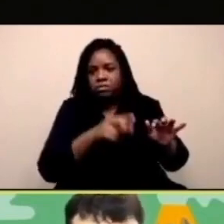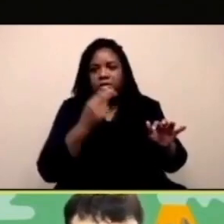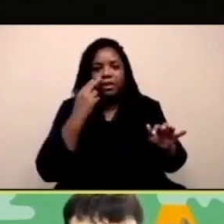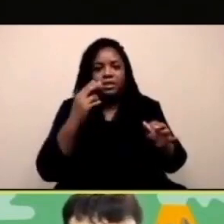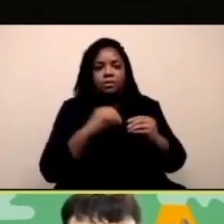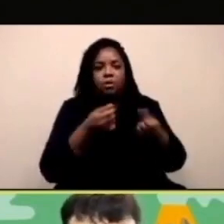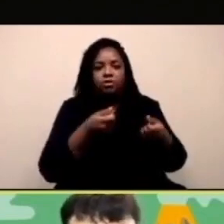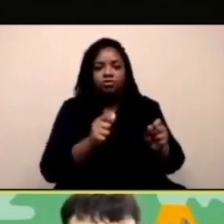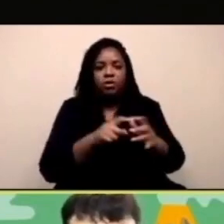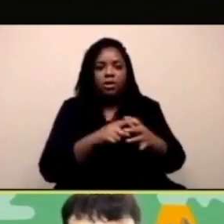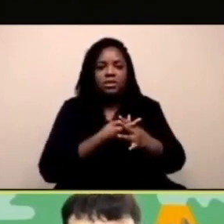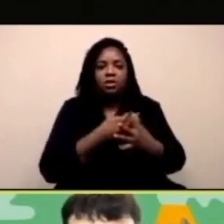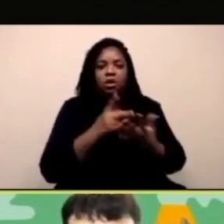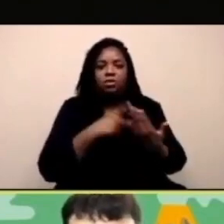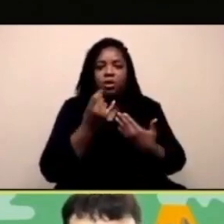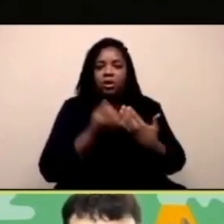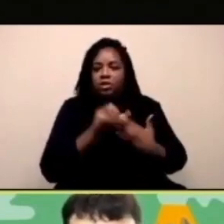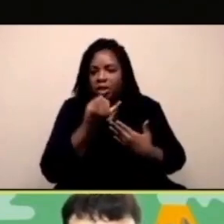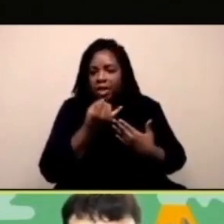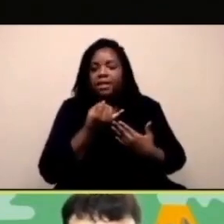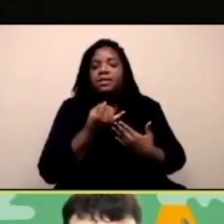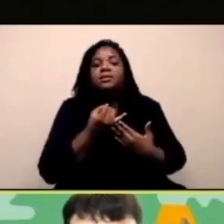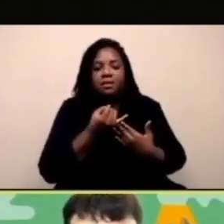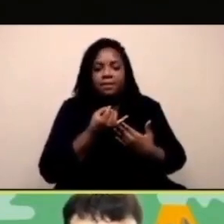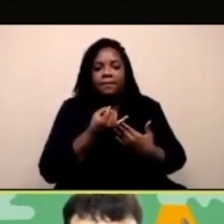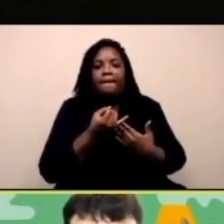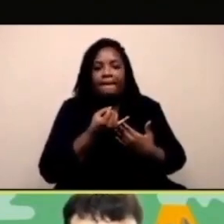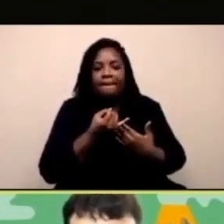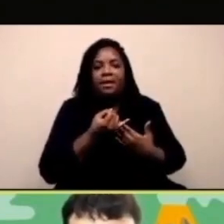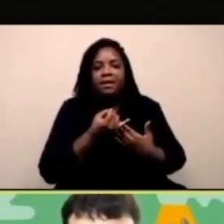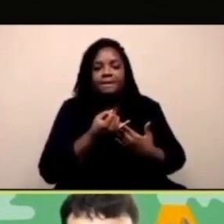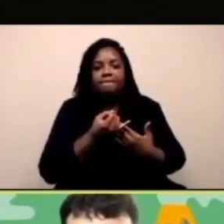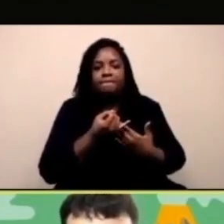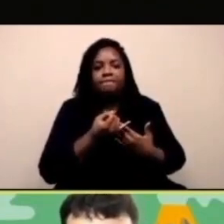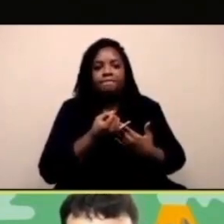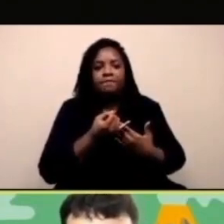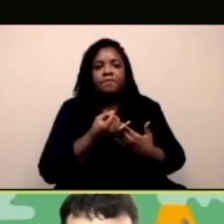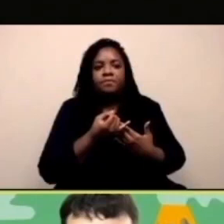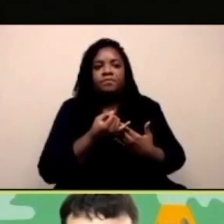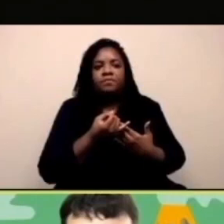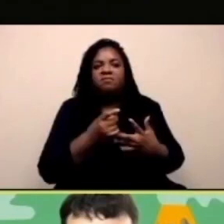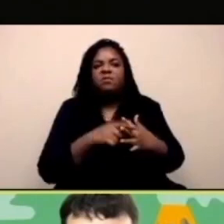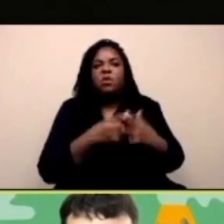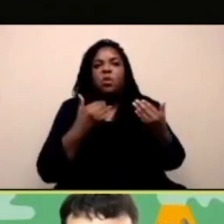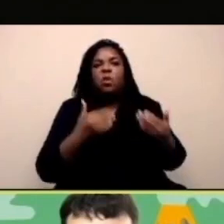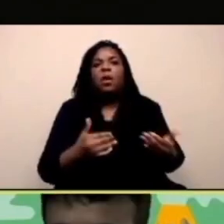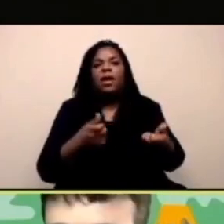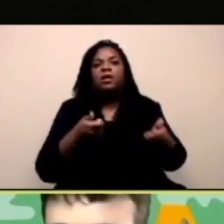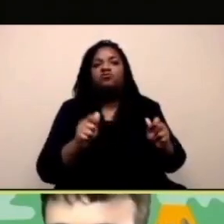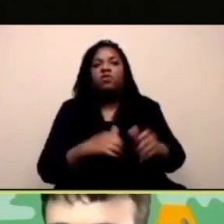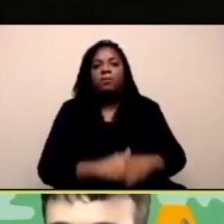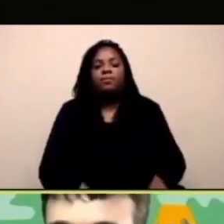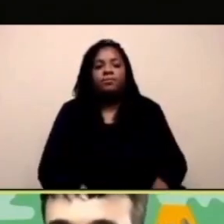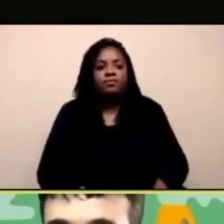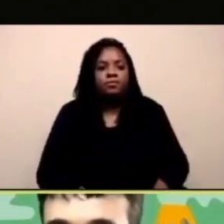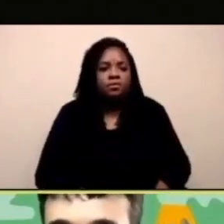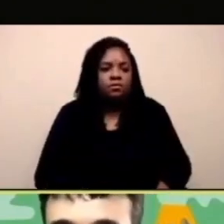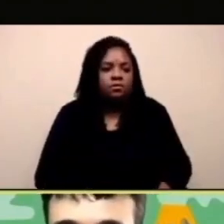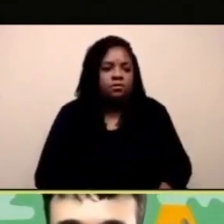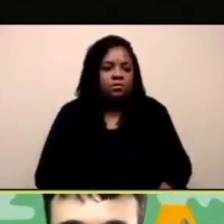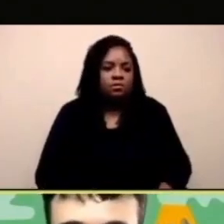でこちらの方でこういうと動画もありますのであと後ほど見ていただけるかと思います